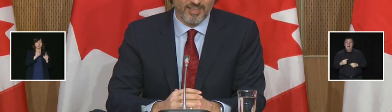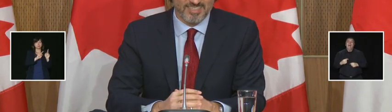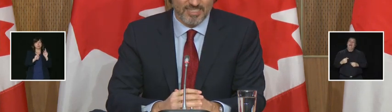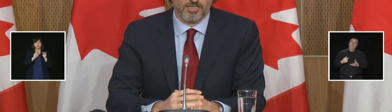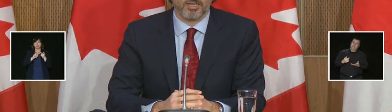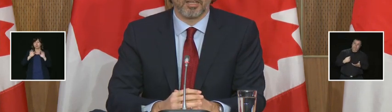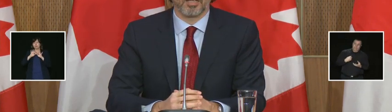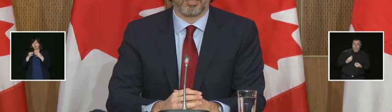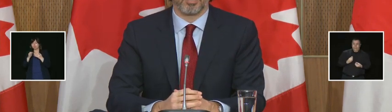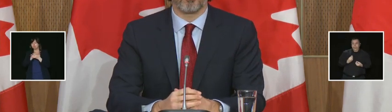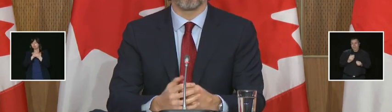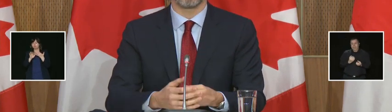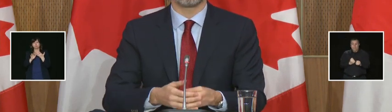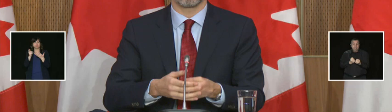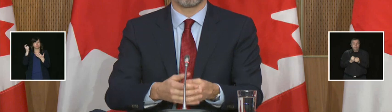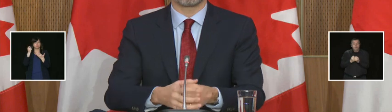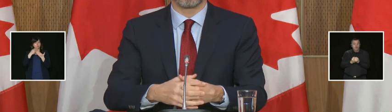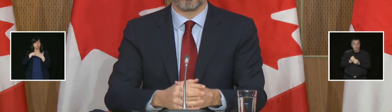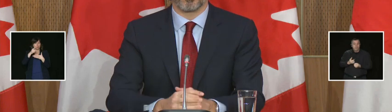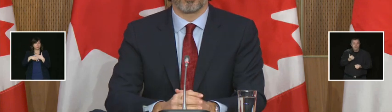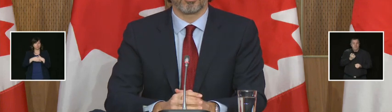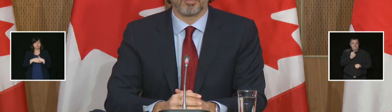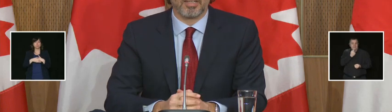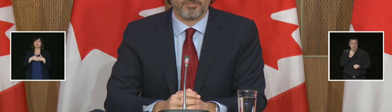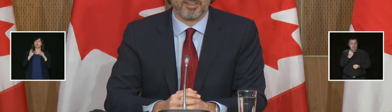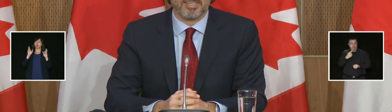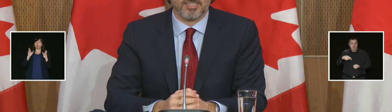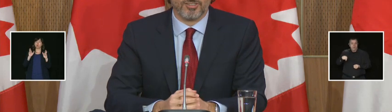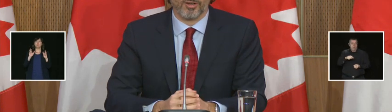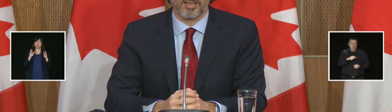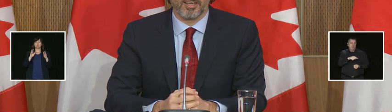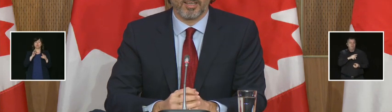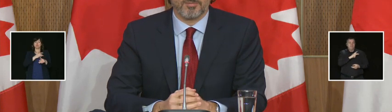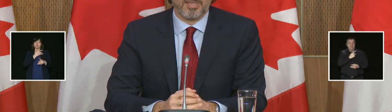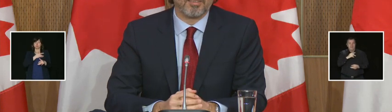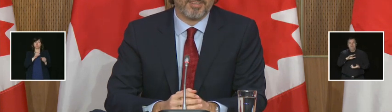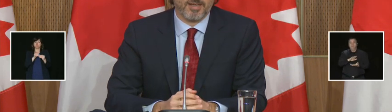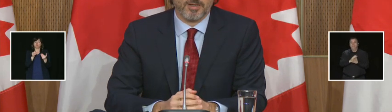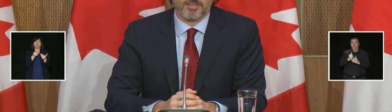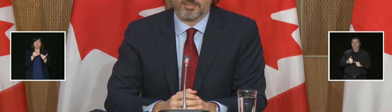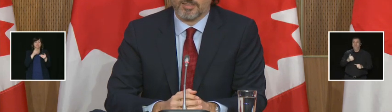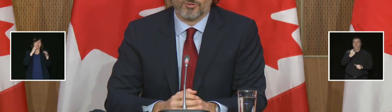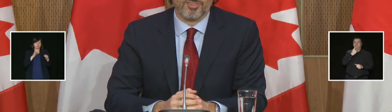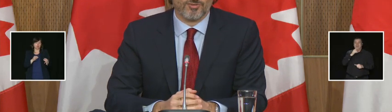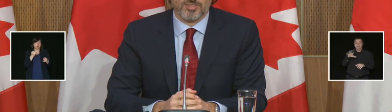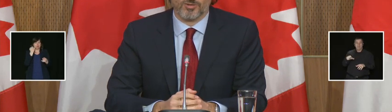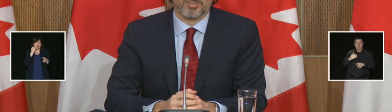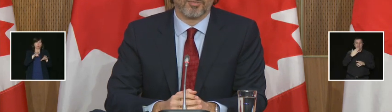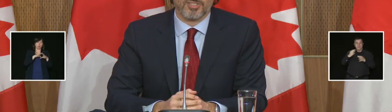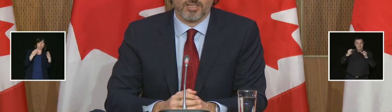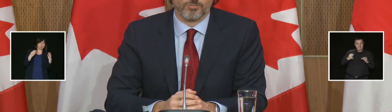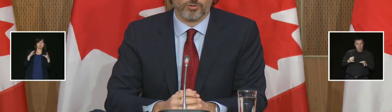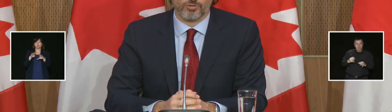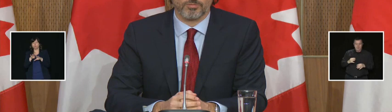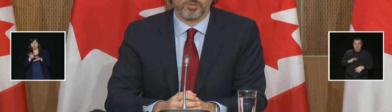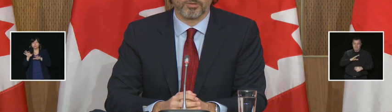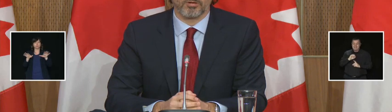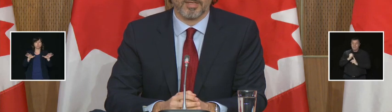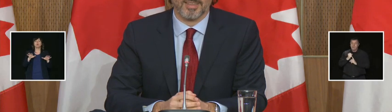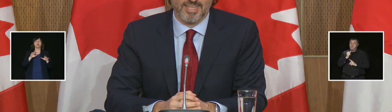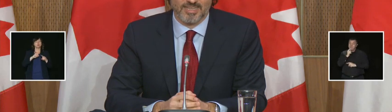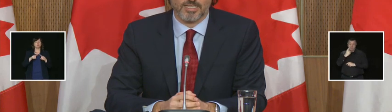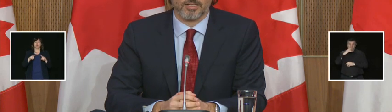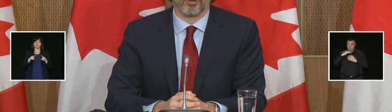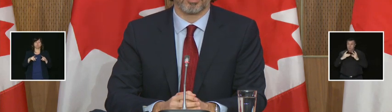plus facile pour les provinces de prendre les bonnes décisions mais évidemment c'est une situation difficile pour tout le monde